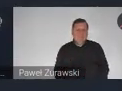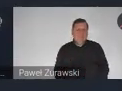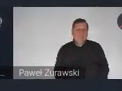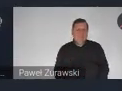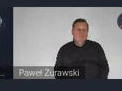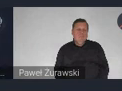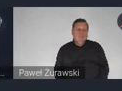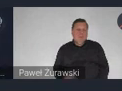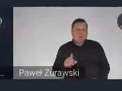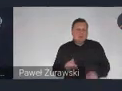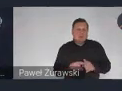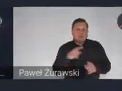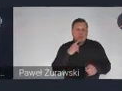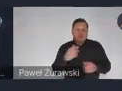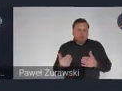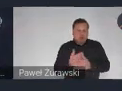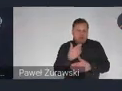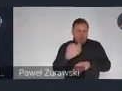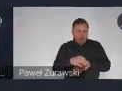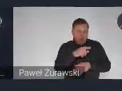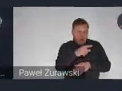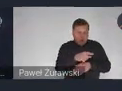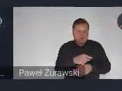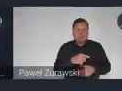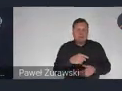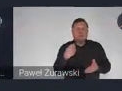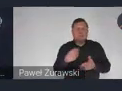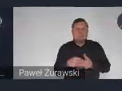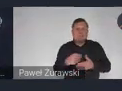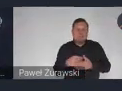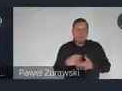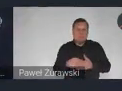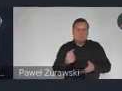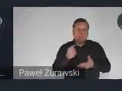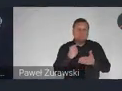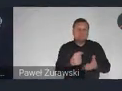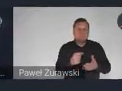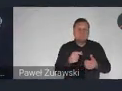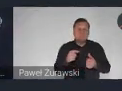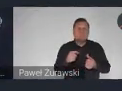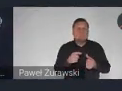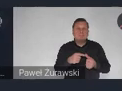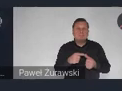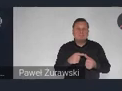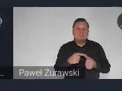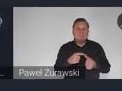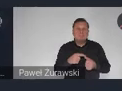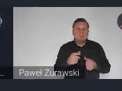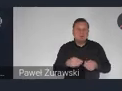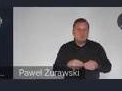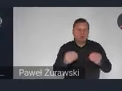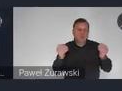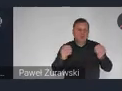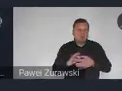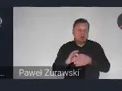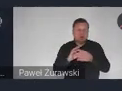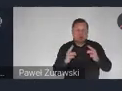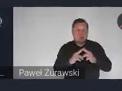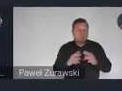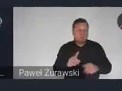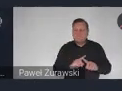nowy uniwersytet nie może ubiegać się ośrodki na tworzenie i rozwój sieci porozumień